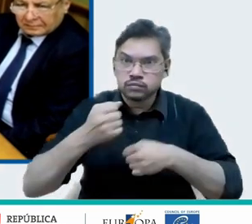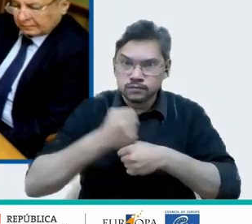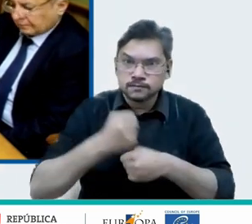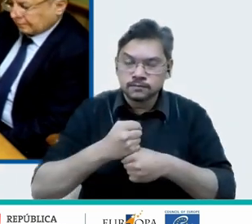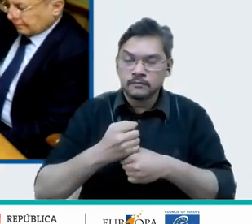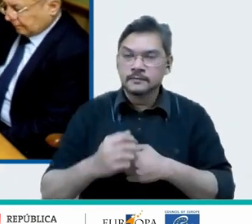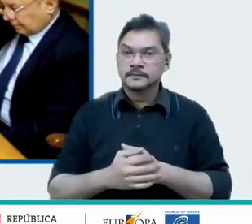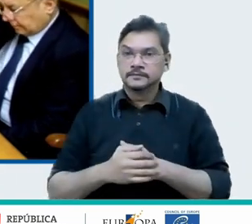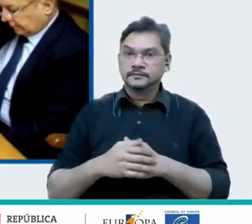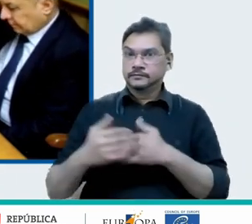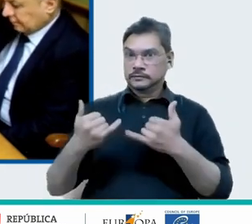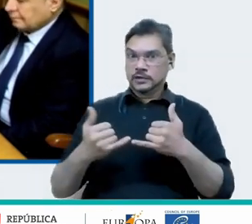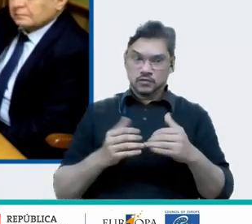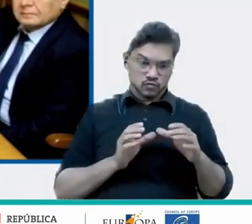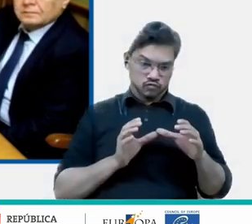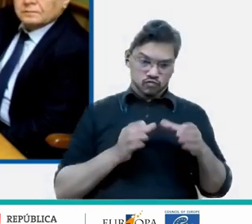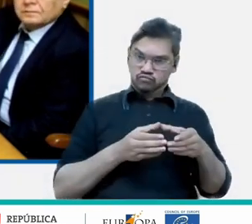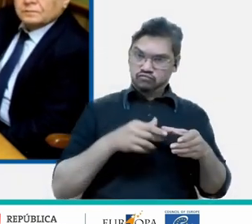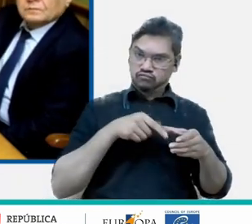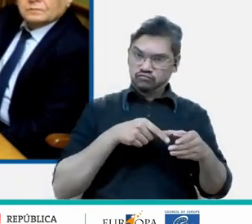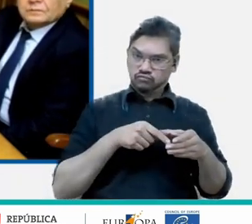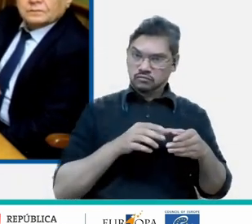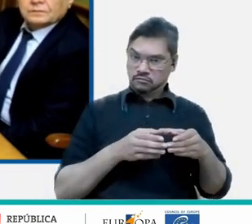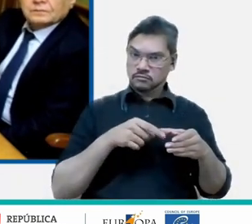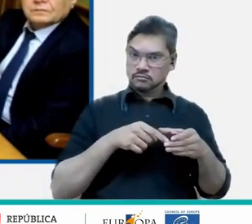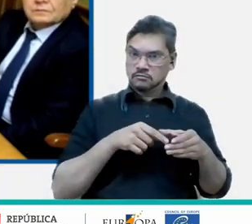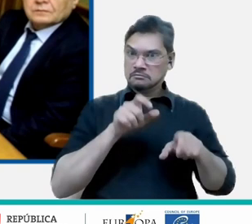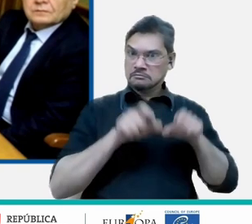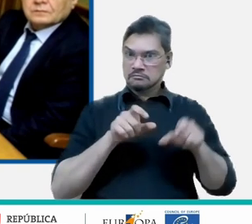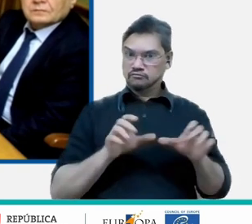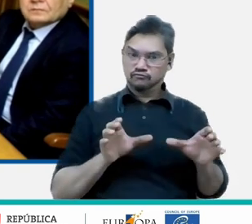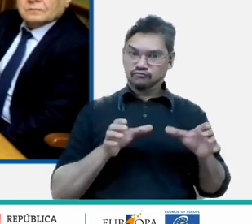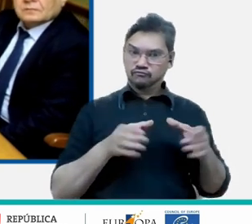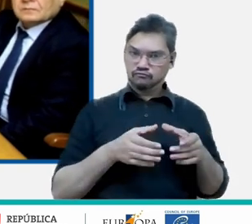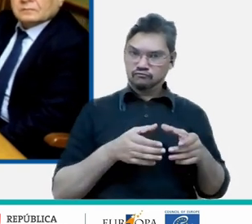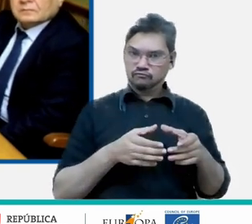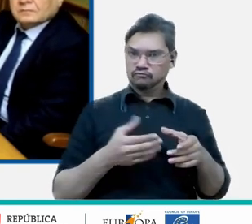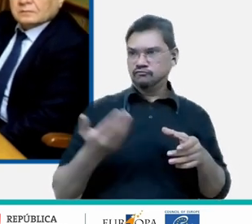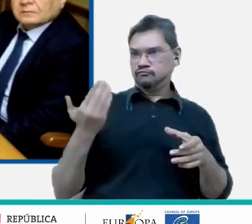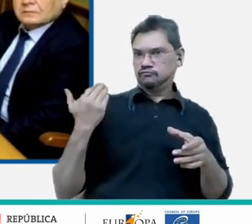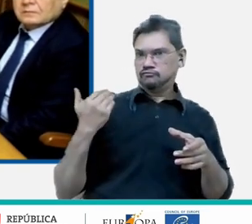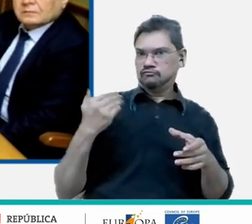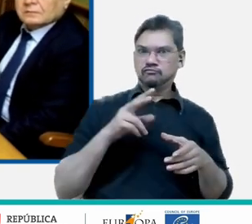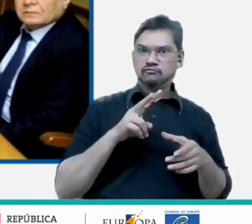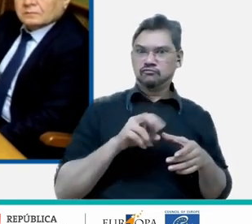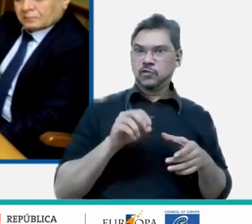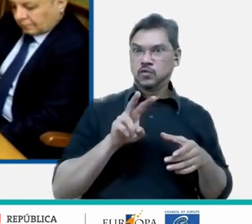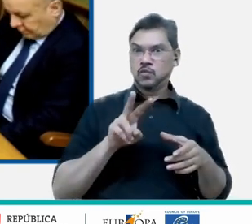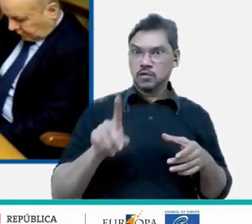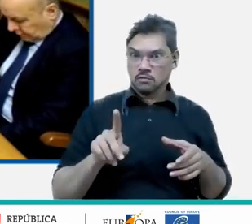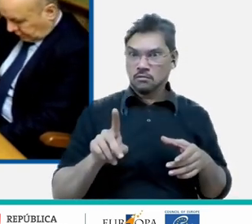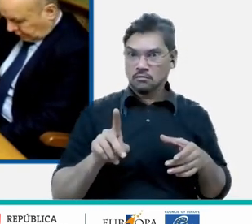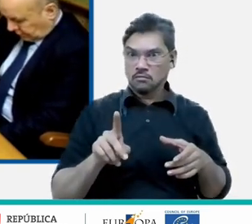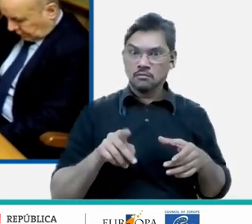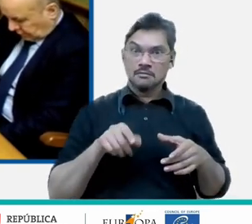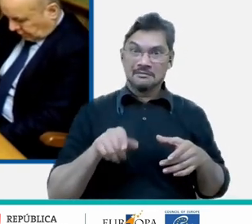года исполнительный орган государственной власти города Душанбе совместно с Управлением Организации Объединенных Наций